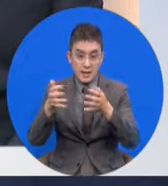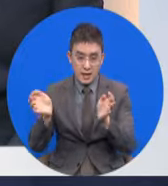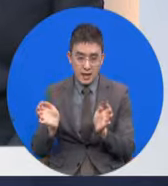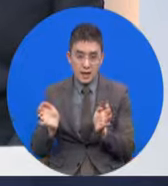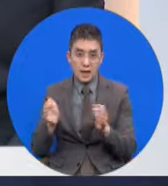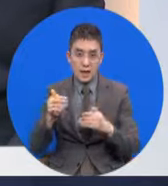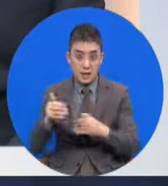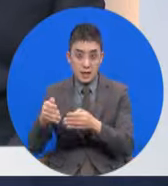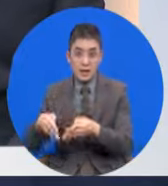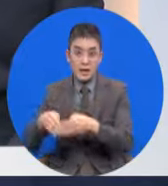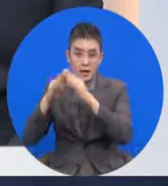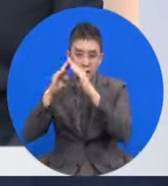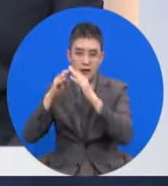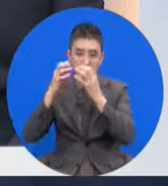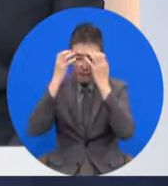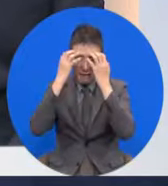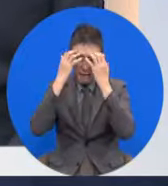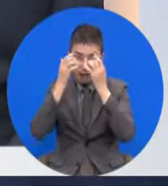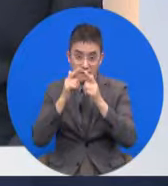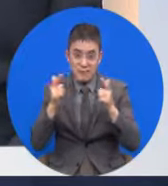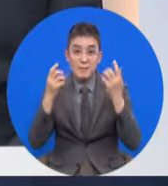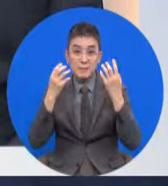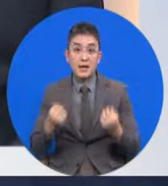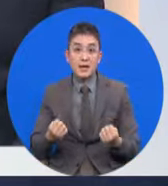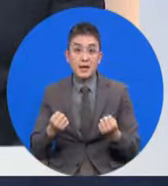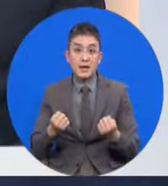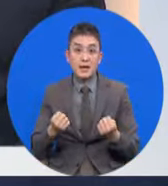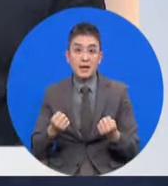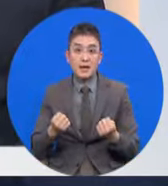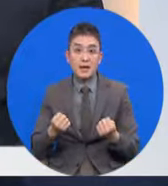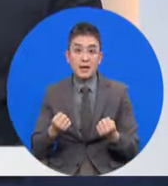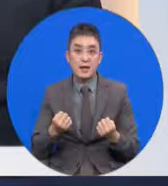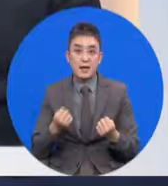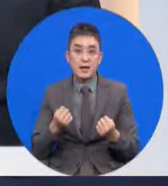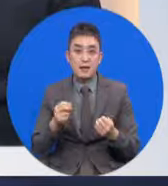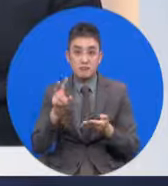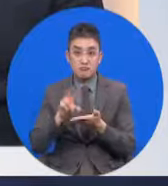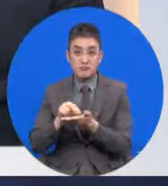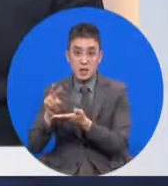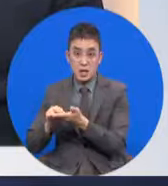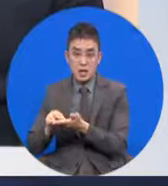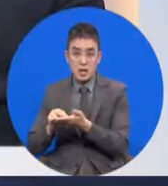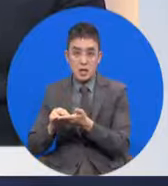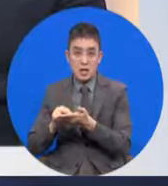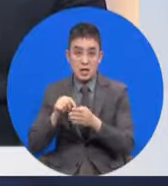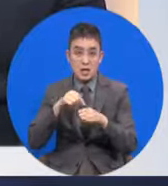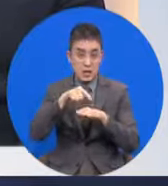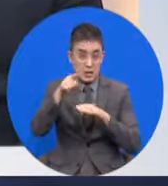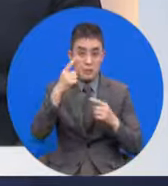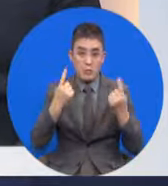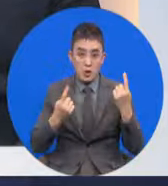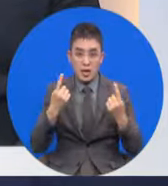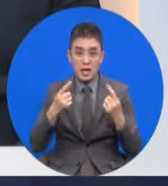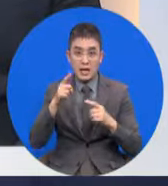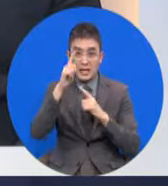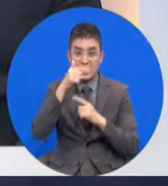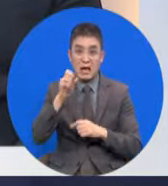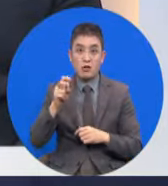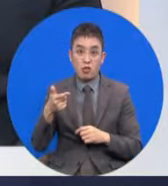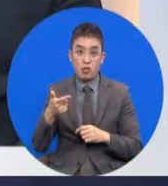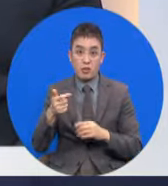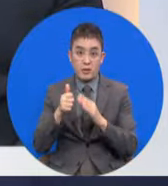우여곡절을 겪고 여기까지 왔습니다. 문제는 사실은 다른 외부적 요인에서 찾을 수가 없죠. 이낙연 대표가